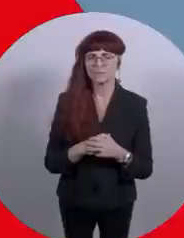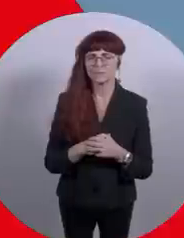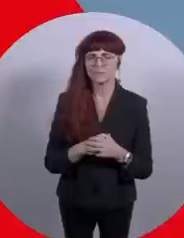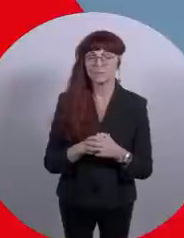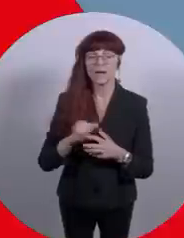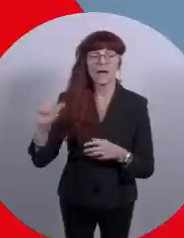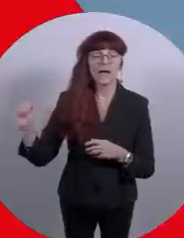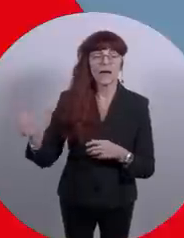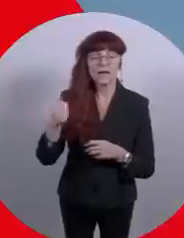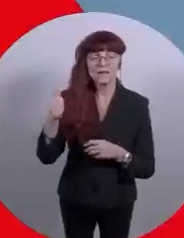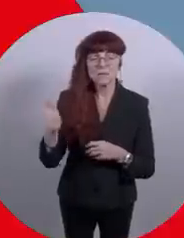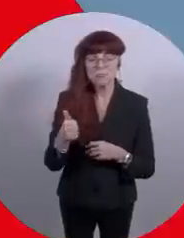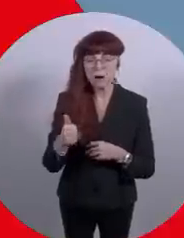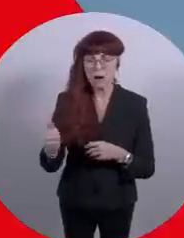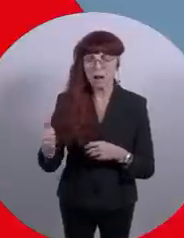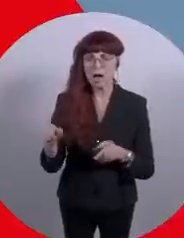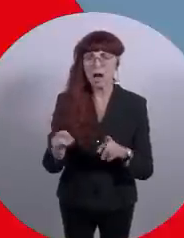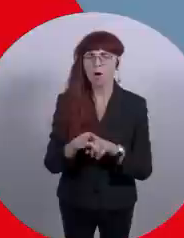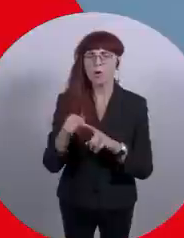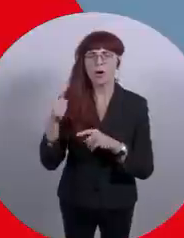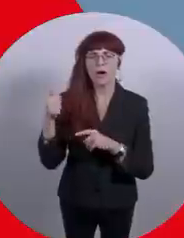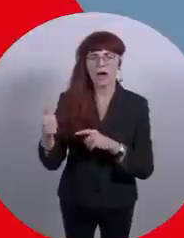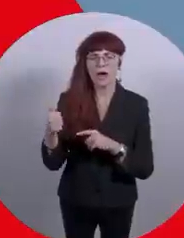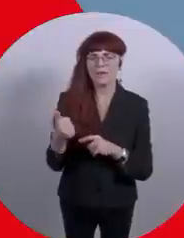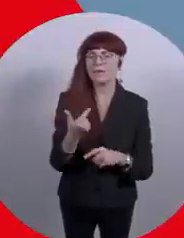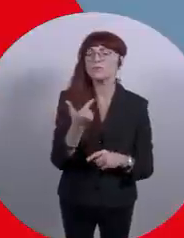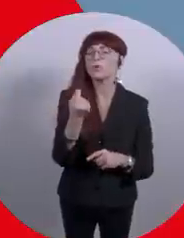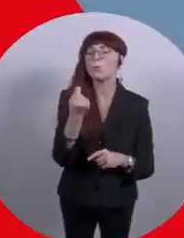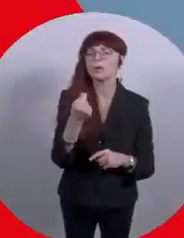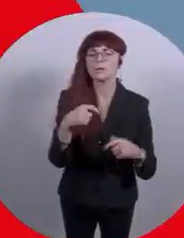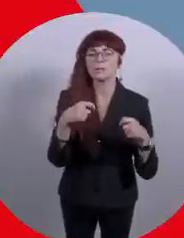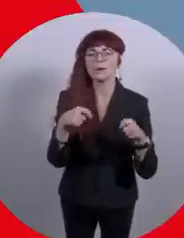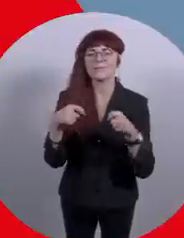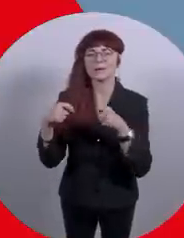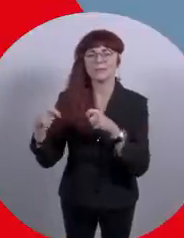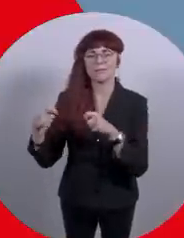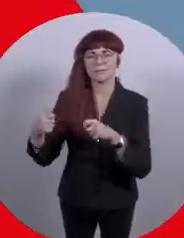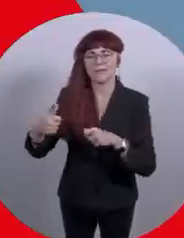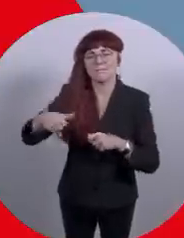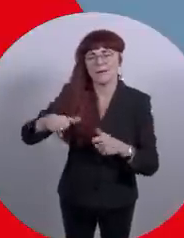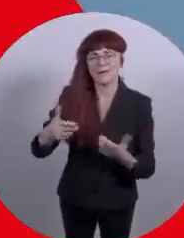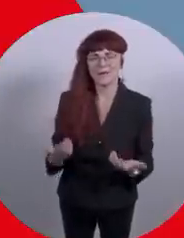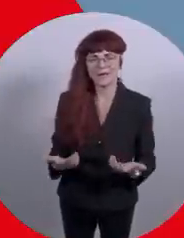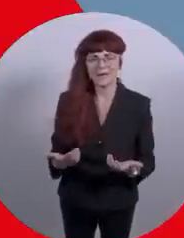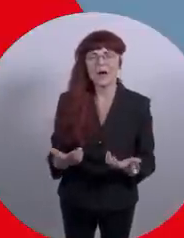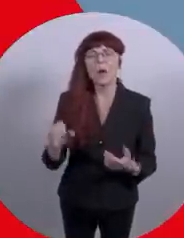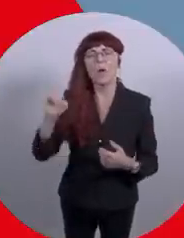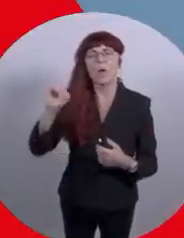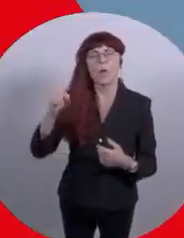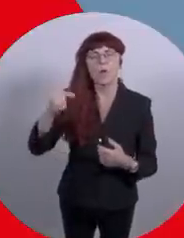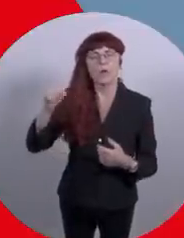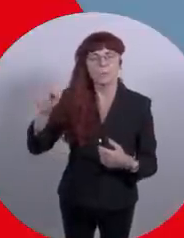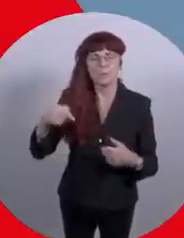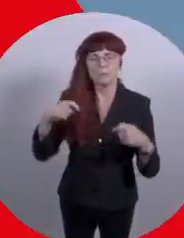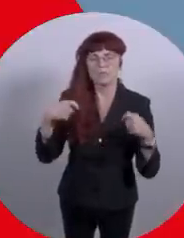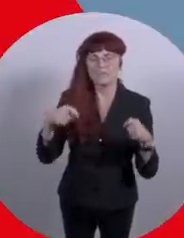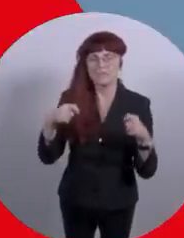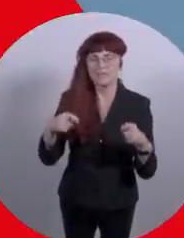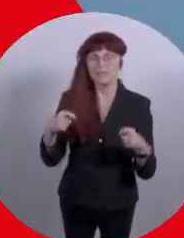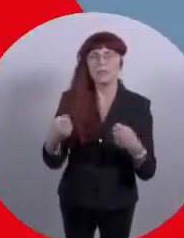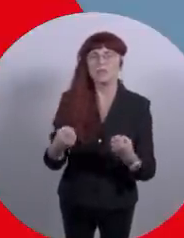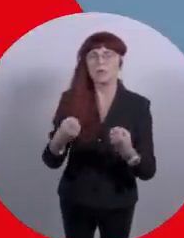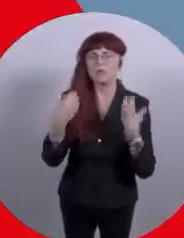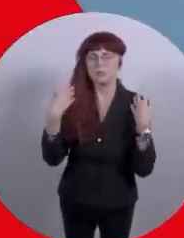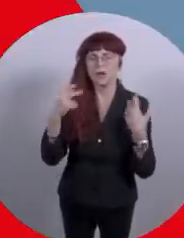erstmals haben wir auch einen sogenannten doppelten Präsidenten kann ich sagen bei uns nämlich den ögb-präsidenten Wolfgang